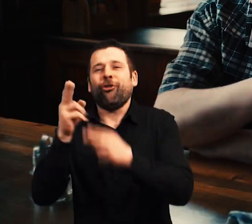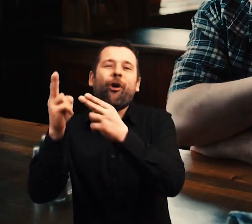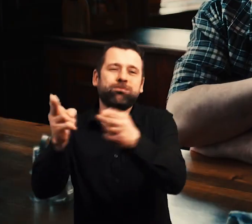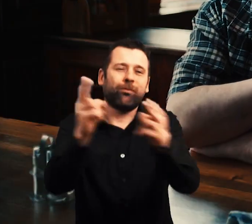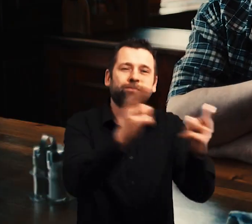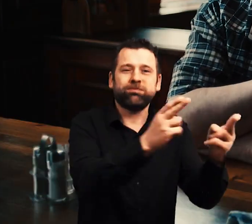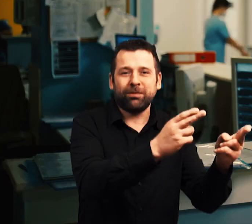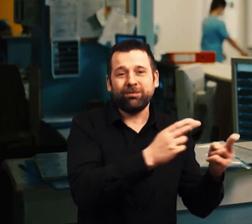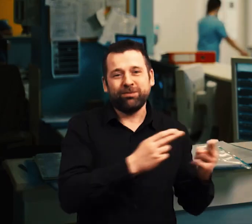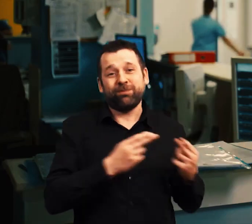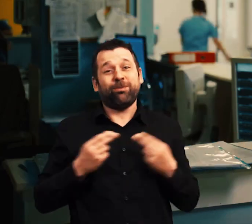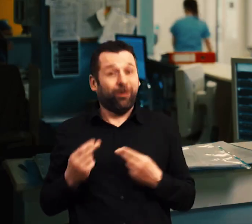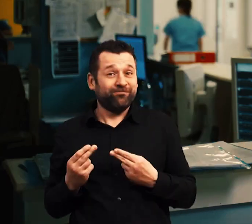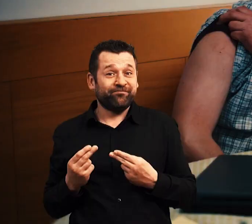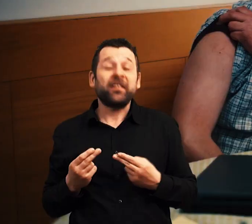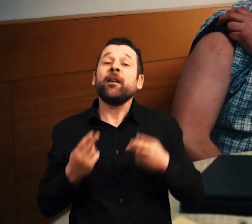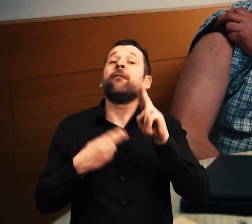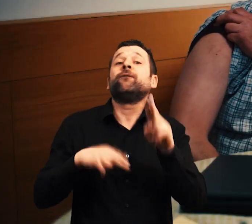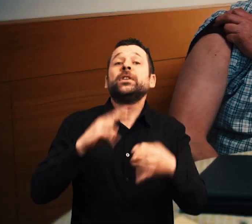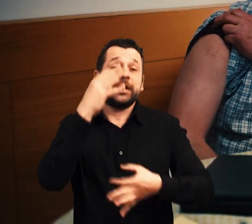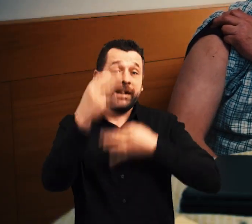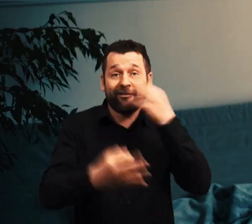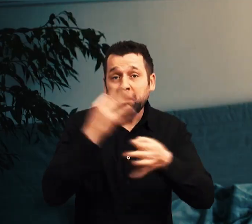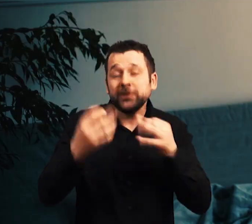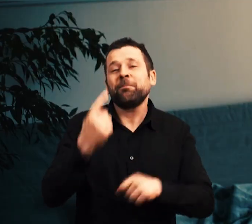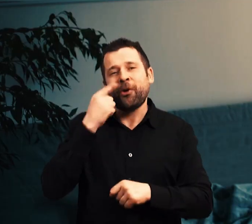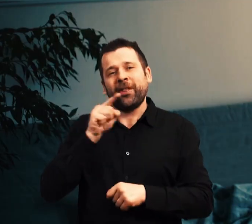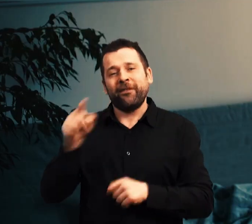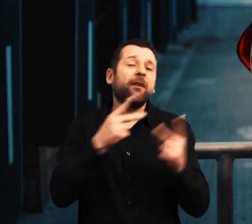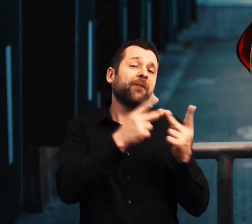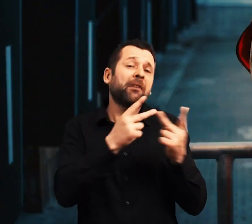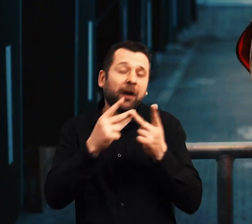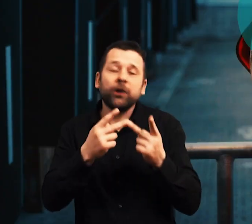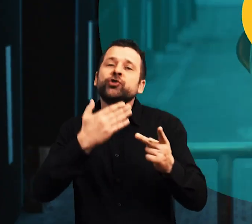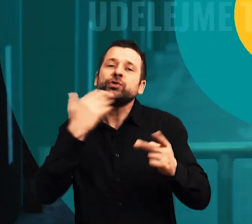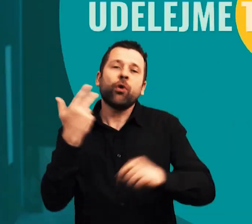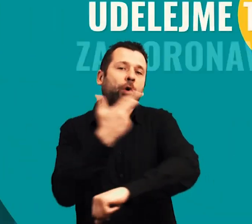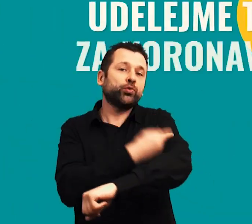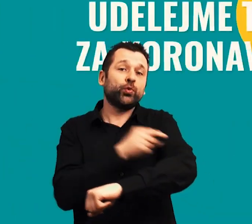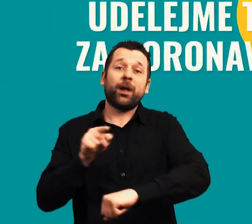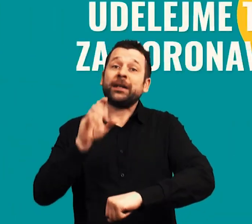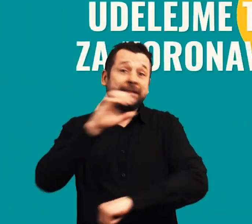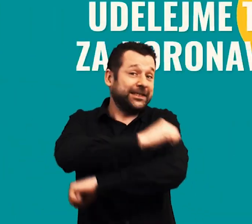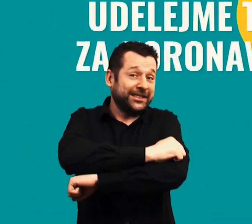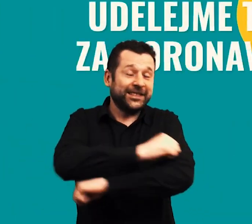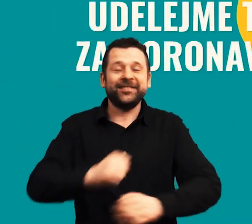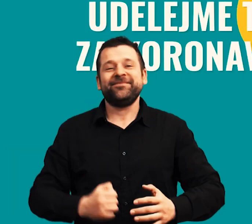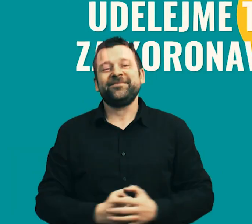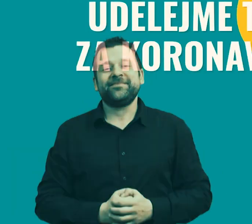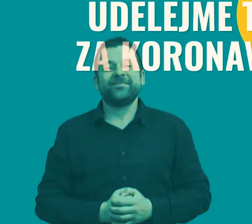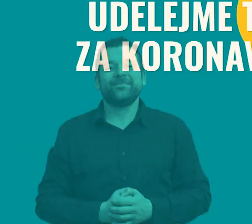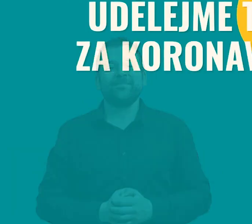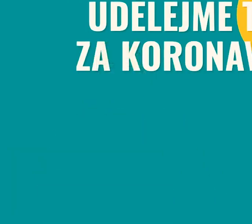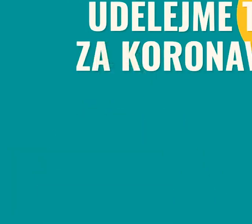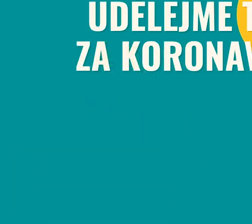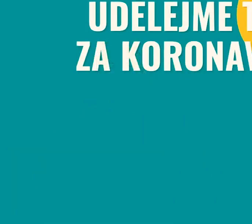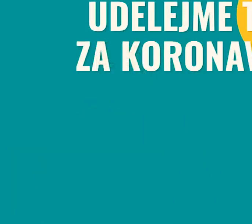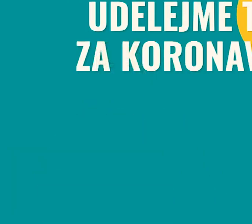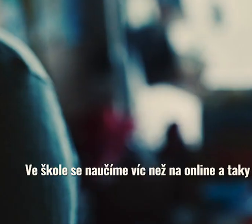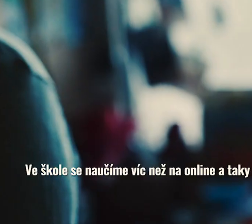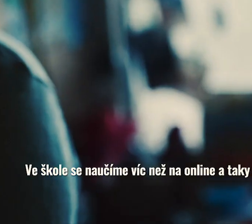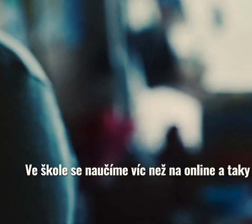Teď je třeba ochránit ty nejzranitelnější. Brzy dostaneme šanci i my ostatní. Udělejme tečku za